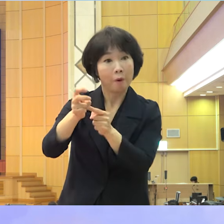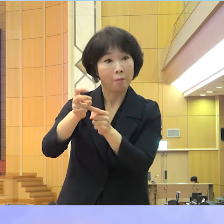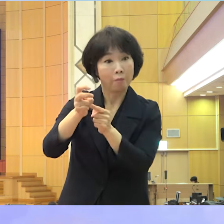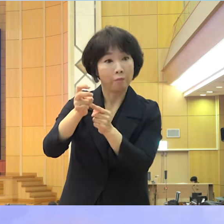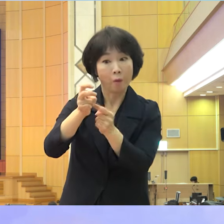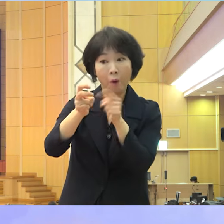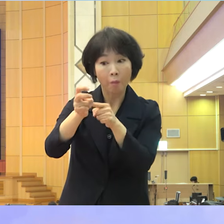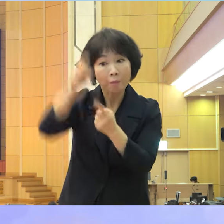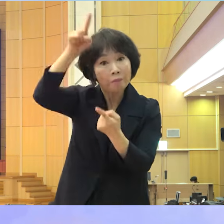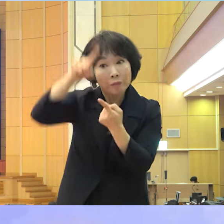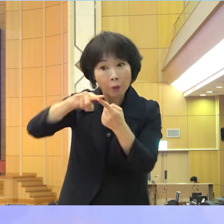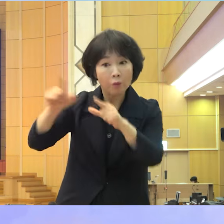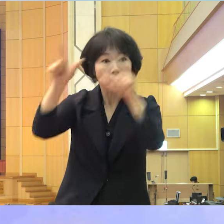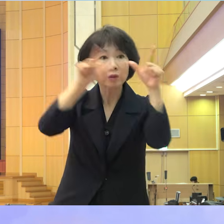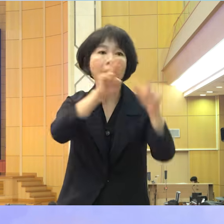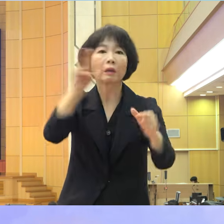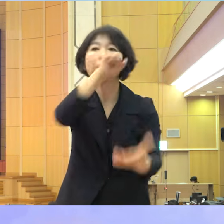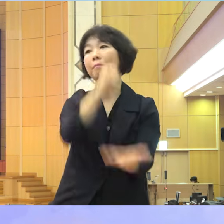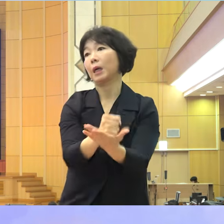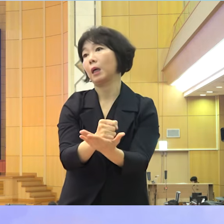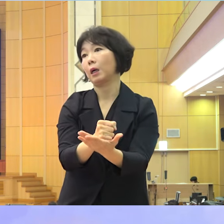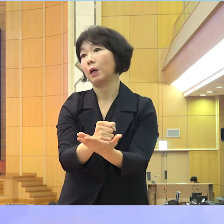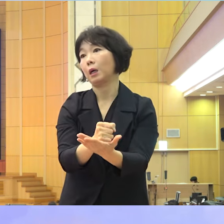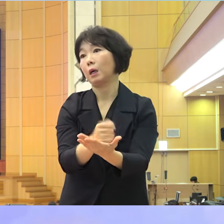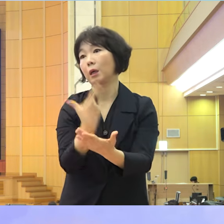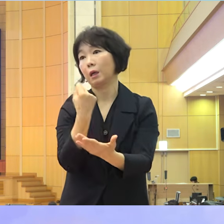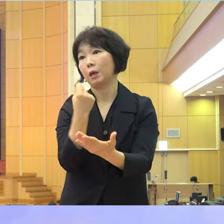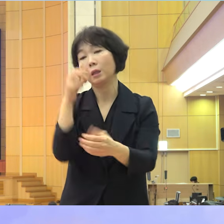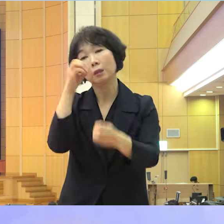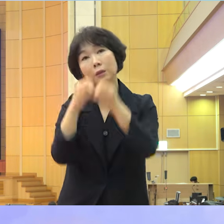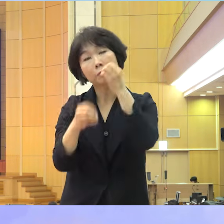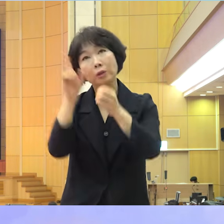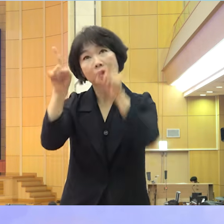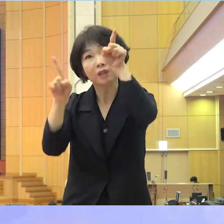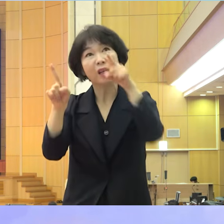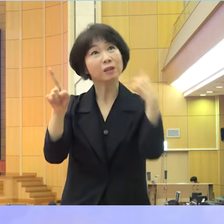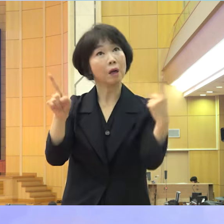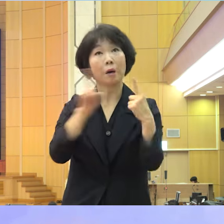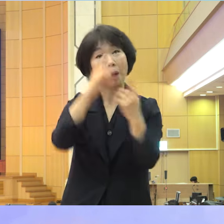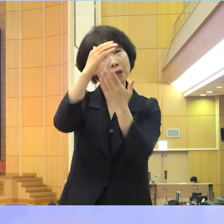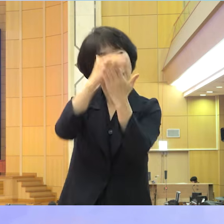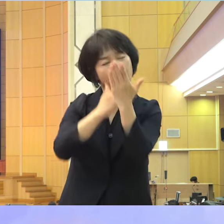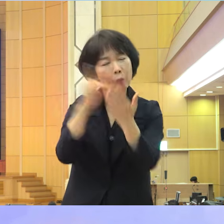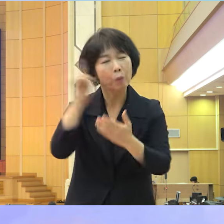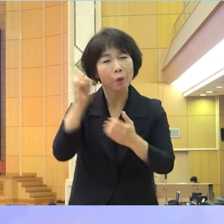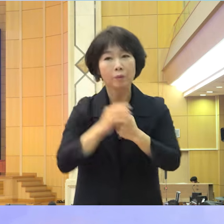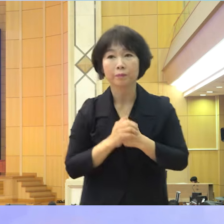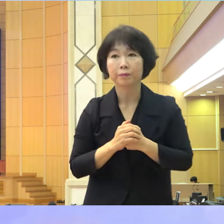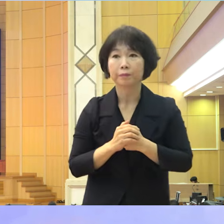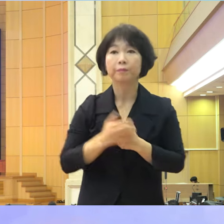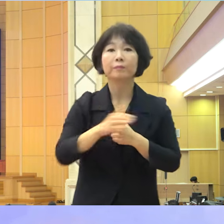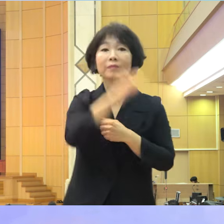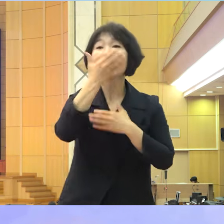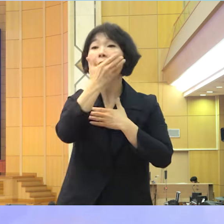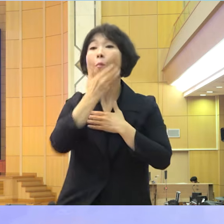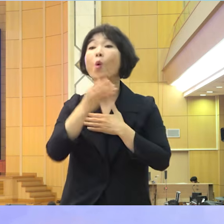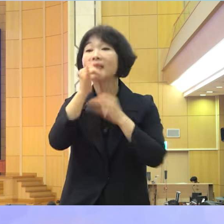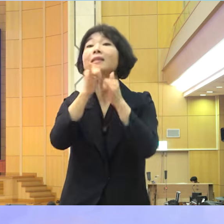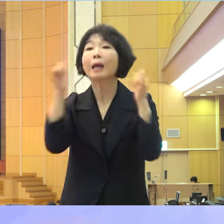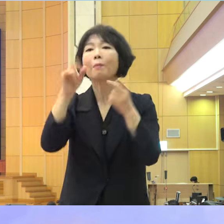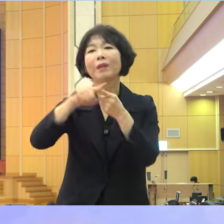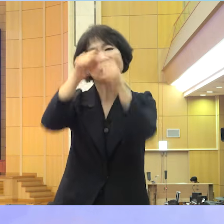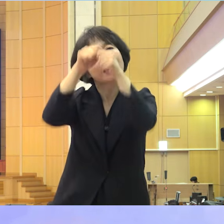따라 살아야 합니다. 그래서 시편 1장 1절에 2절에 보면 3절까지 복 있는